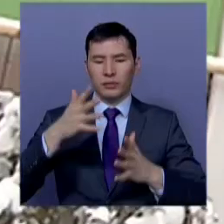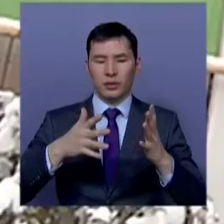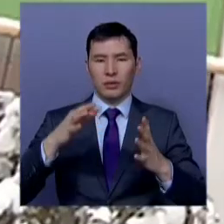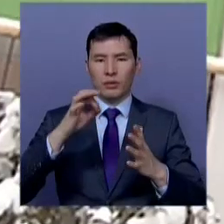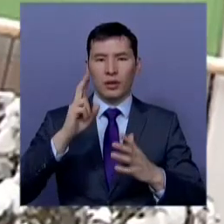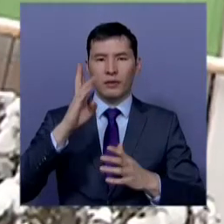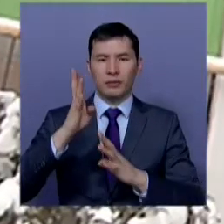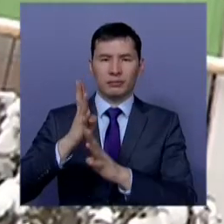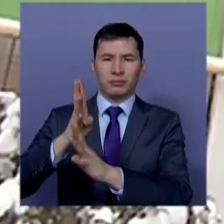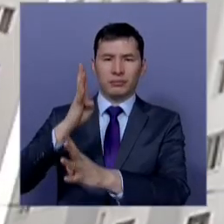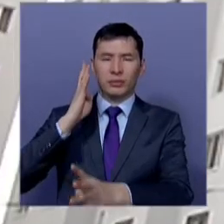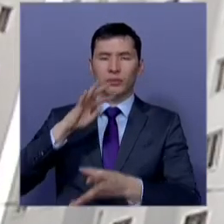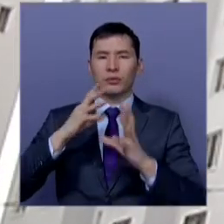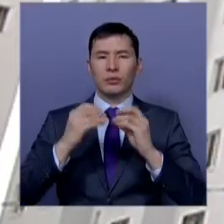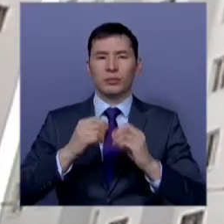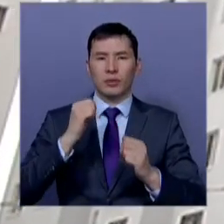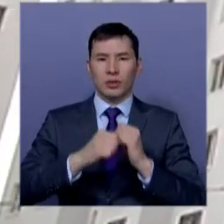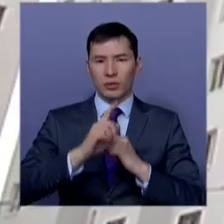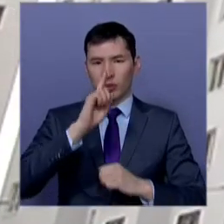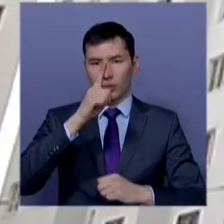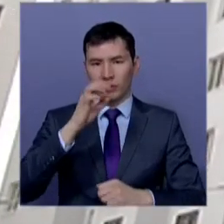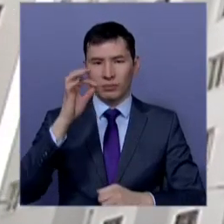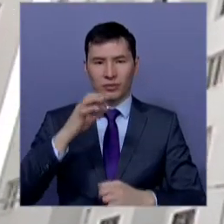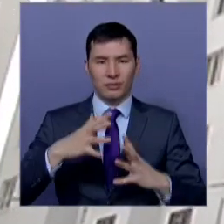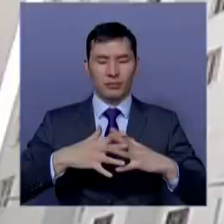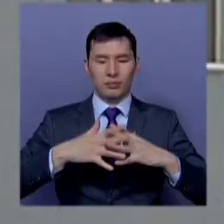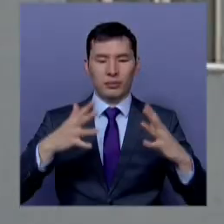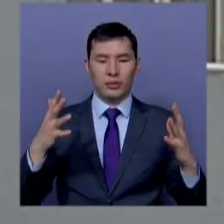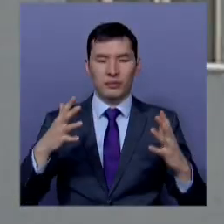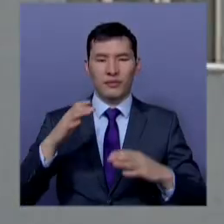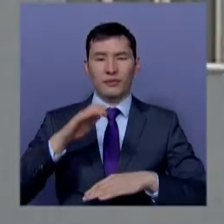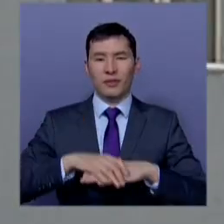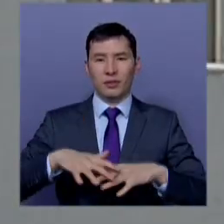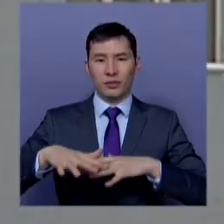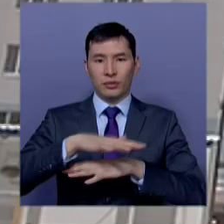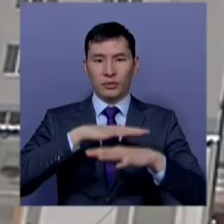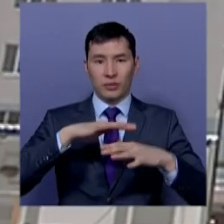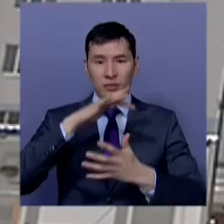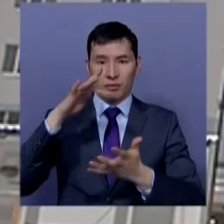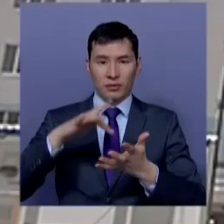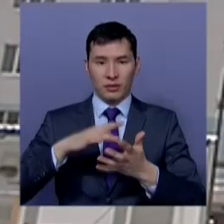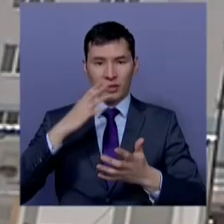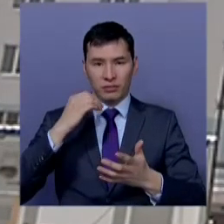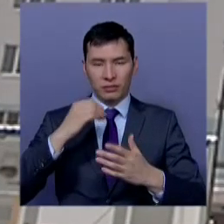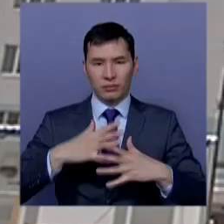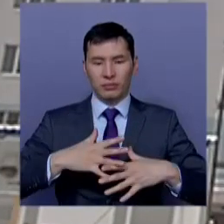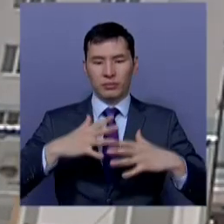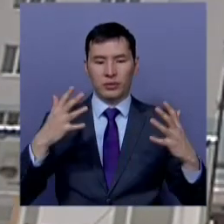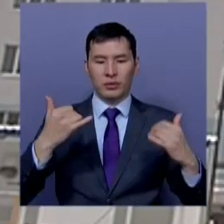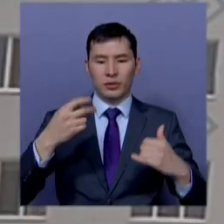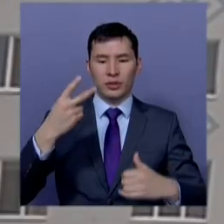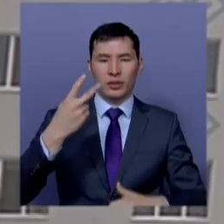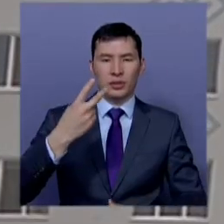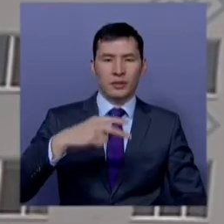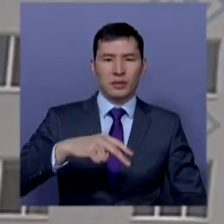кезегінде тұрған тұрғындардың саны жыл санап артып келеді. Бұл мегаполистегі халық санының өскендігін көрсетеді. Бүгінгі күні